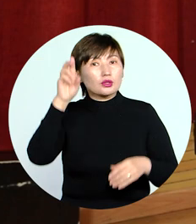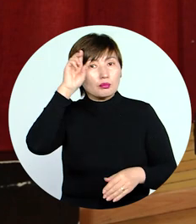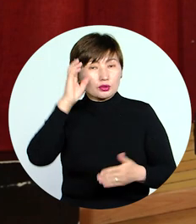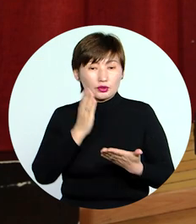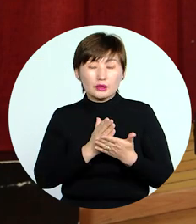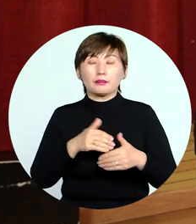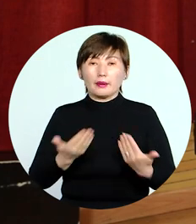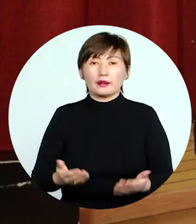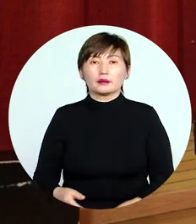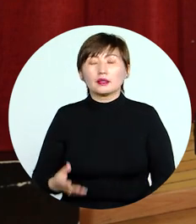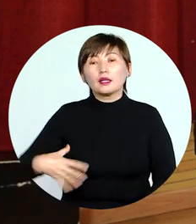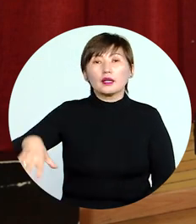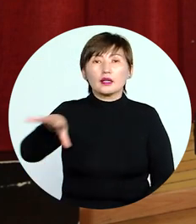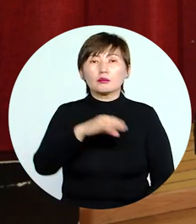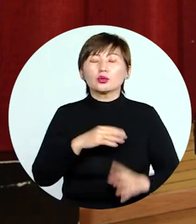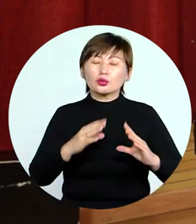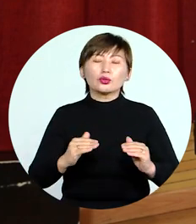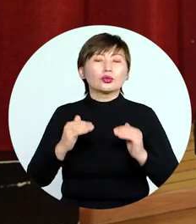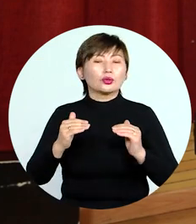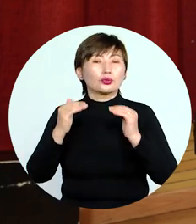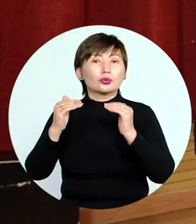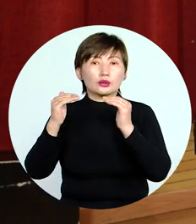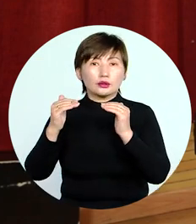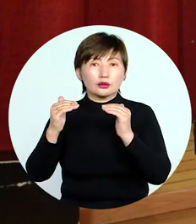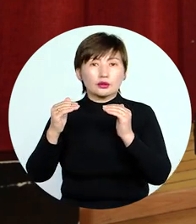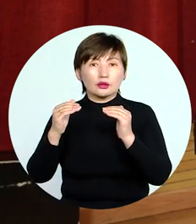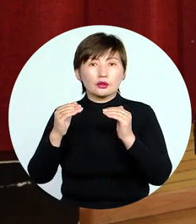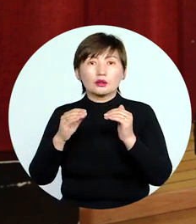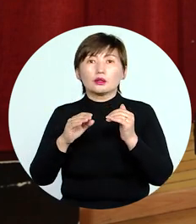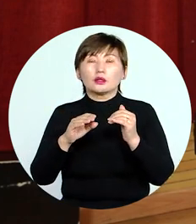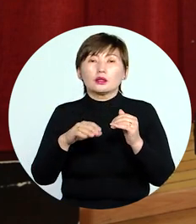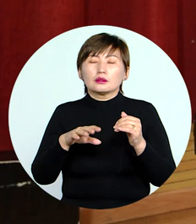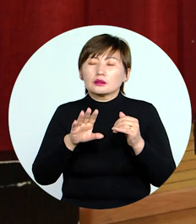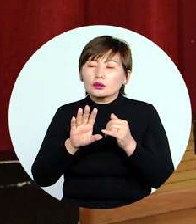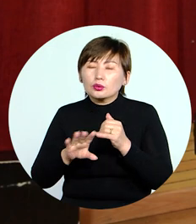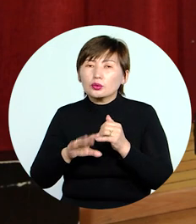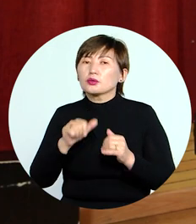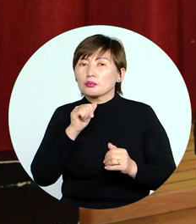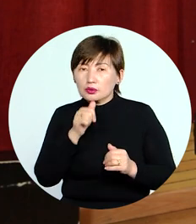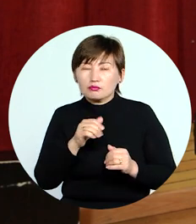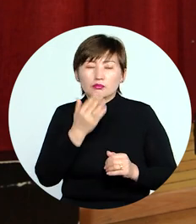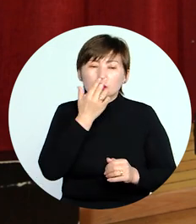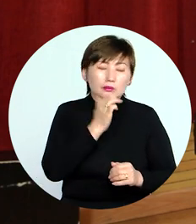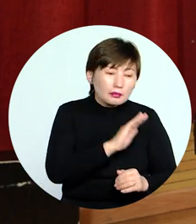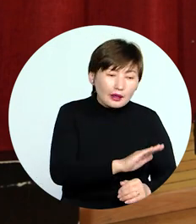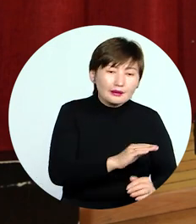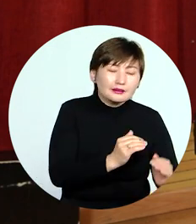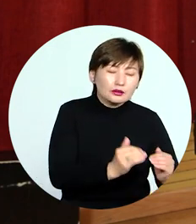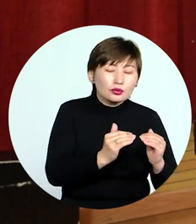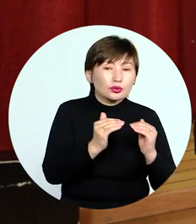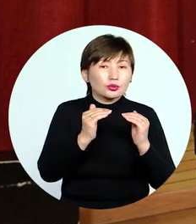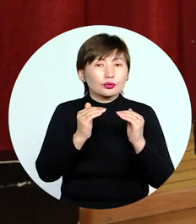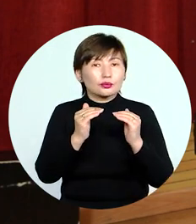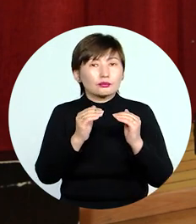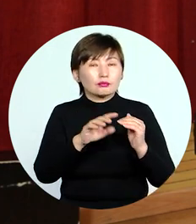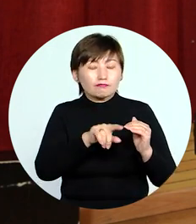Тэгэхээр энэ бүх юмыг хөгжүүлэхэд бид одоо тэр сүлд хөгжүүлэх биш, тэр бага балчар наснаас нь хөгжүүлж эхлүүл